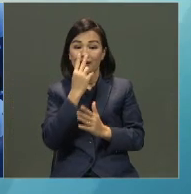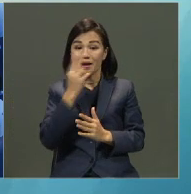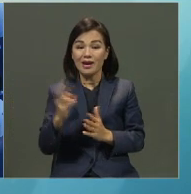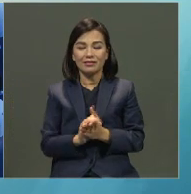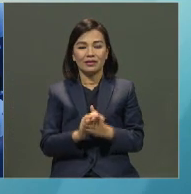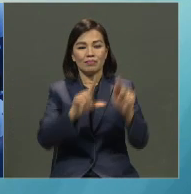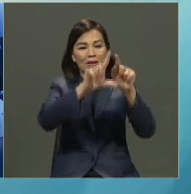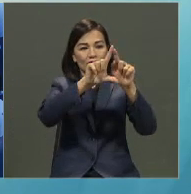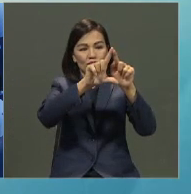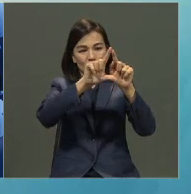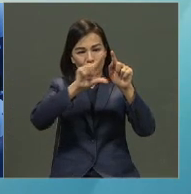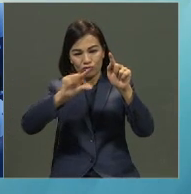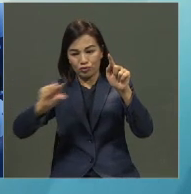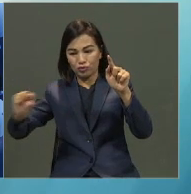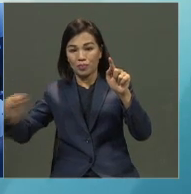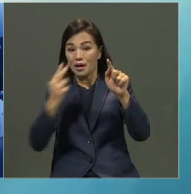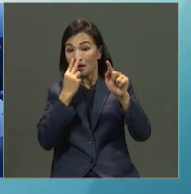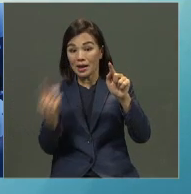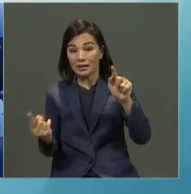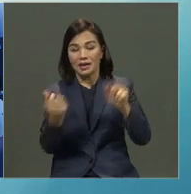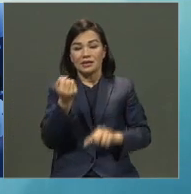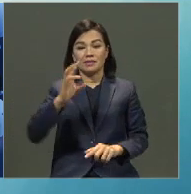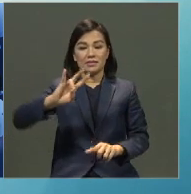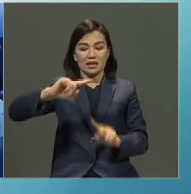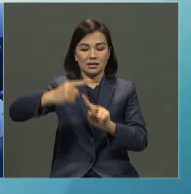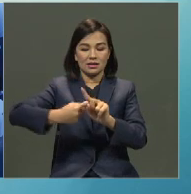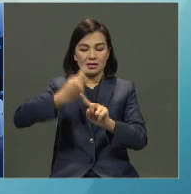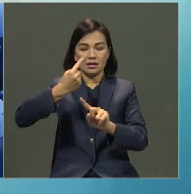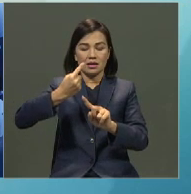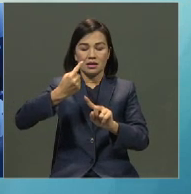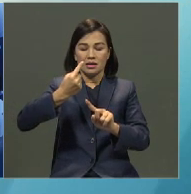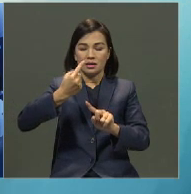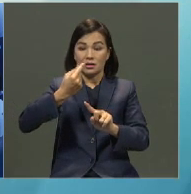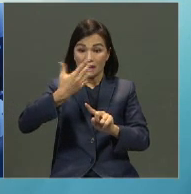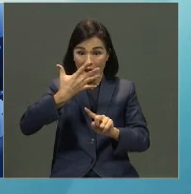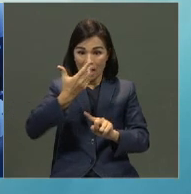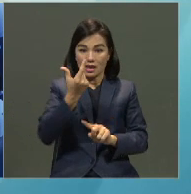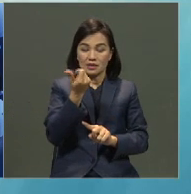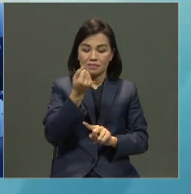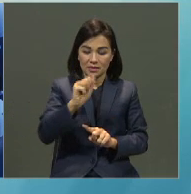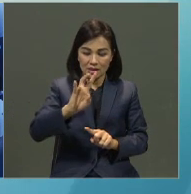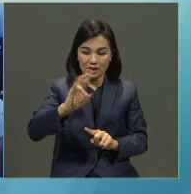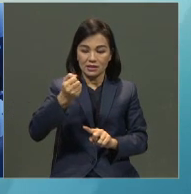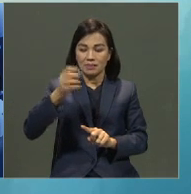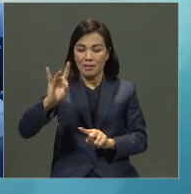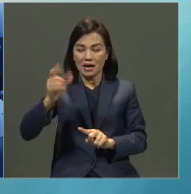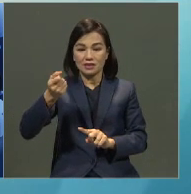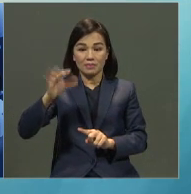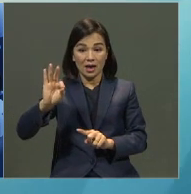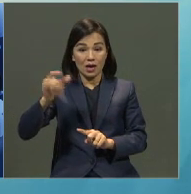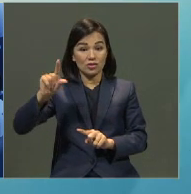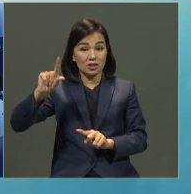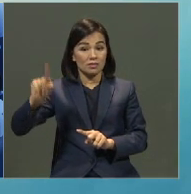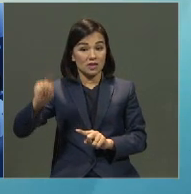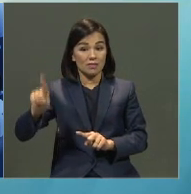บางทีแล้วเราก็ผ่านนะครับมาตรการผ่อนปรนระยะที่2ซึ่งวันที่ 17 18 19 20 21วันนี้เข้าวันที่ 5